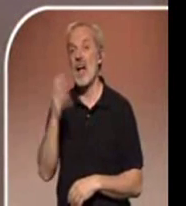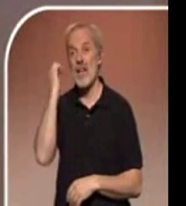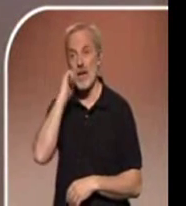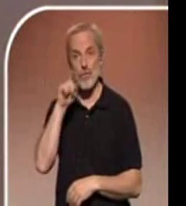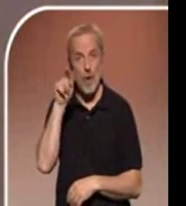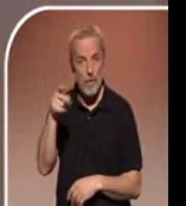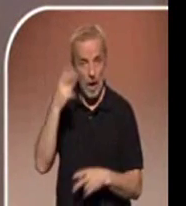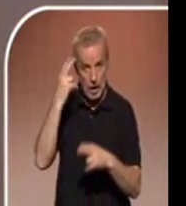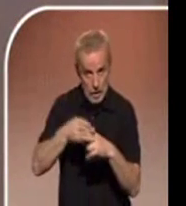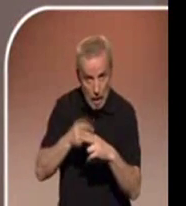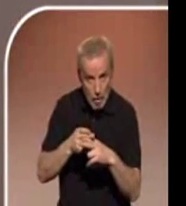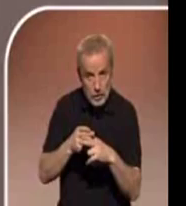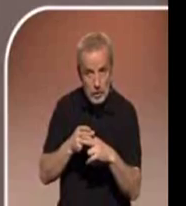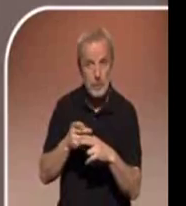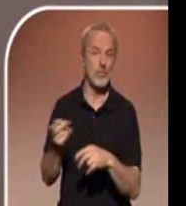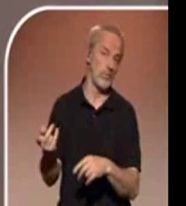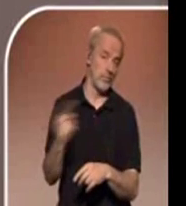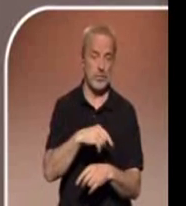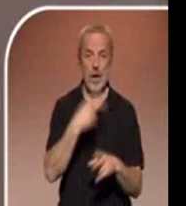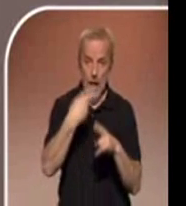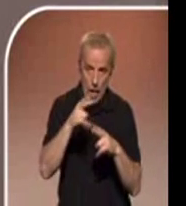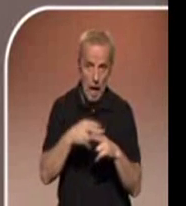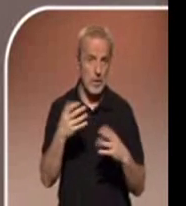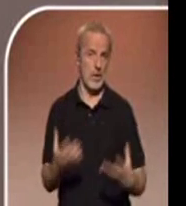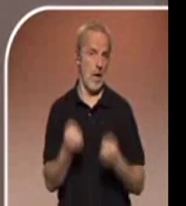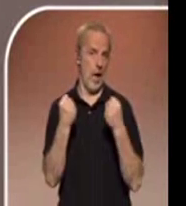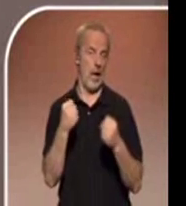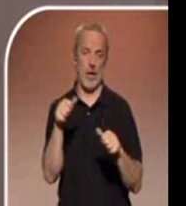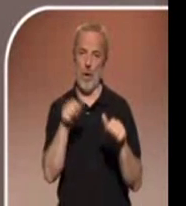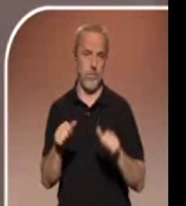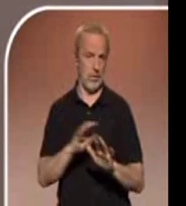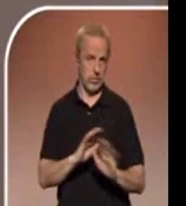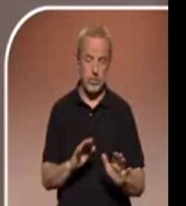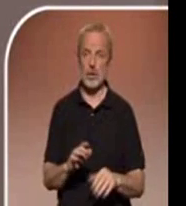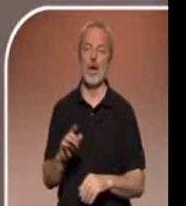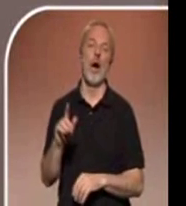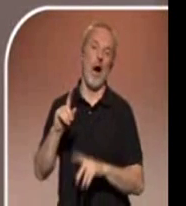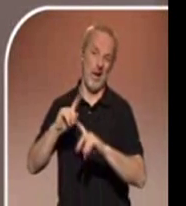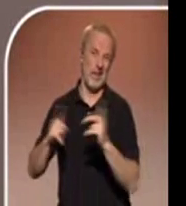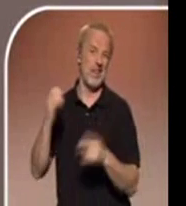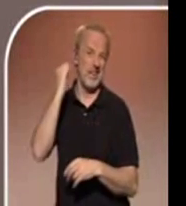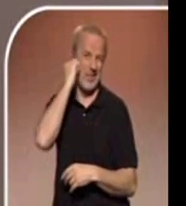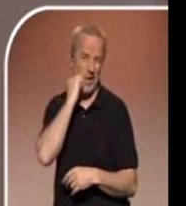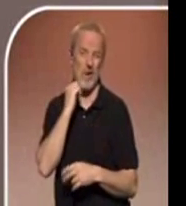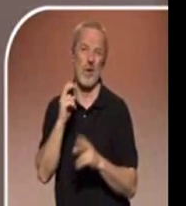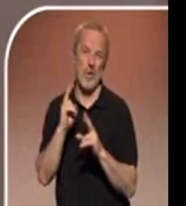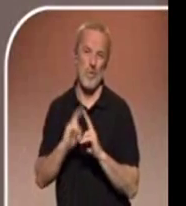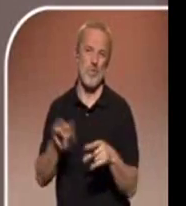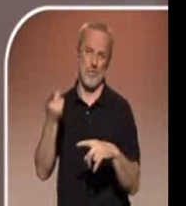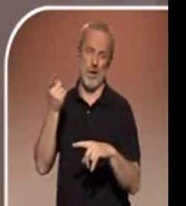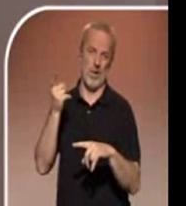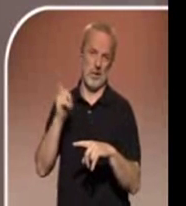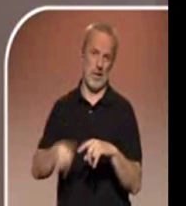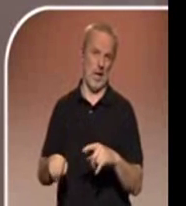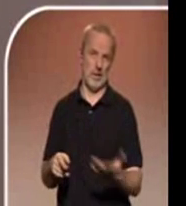ten trombus, tu krevní sraženinu eliminovat, odstranit. No a může tedy ten jedinec po té